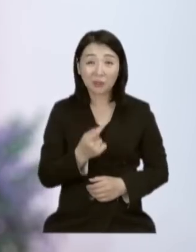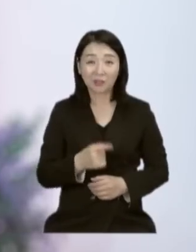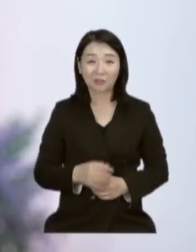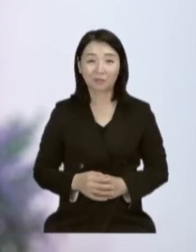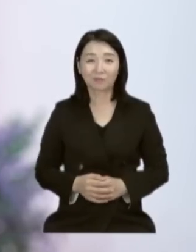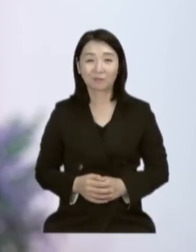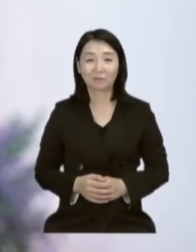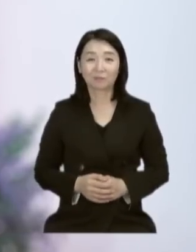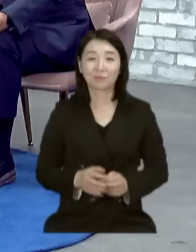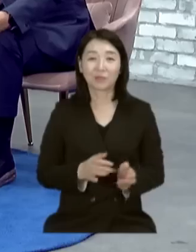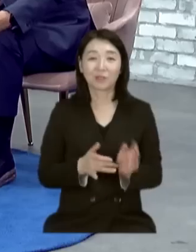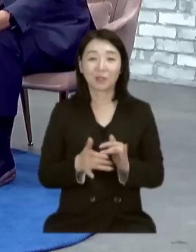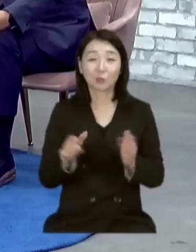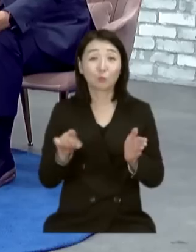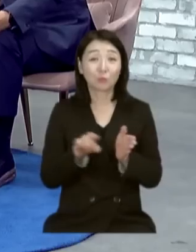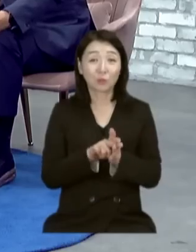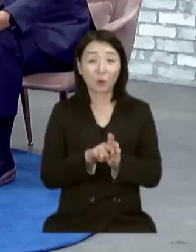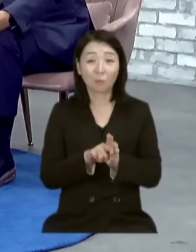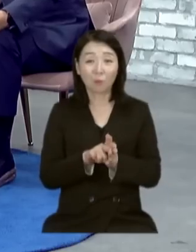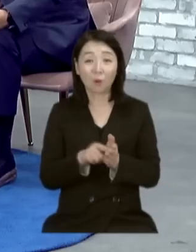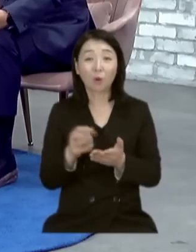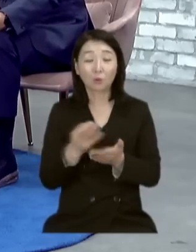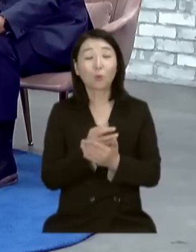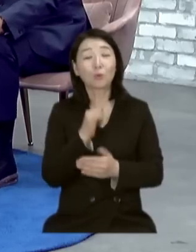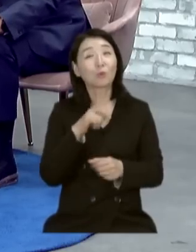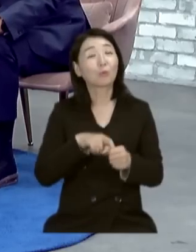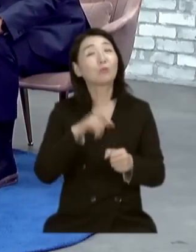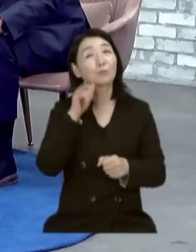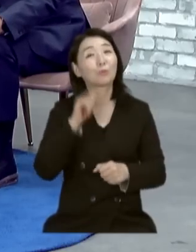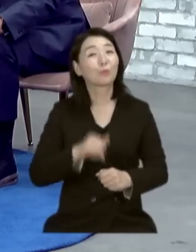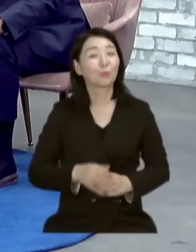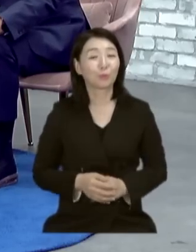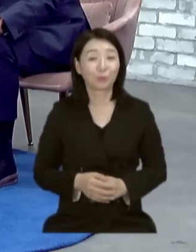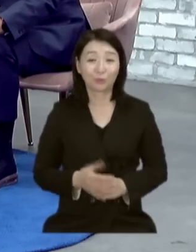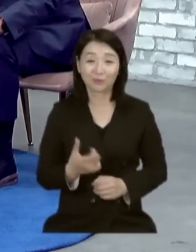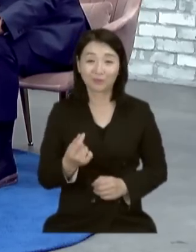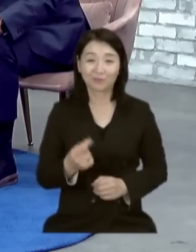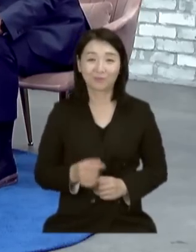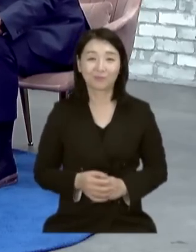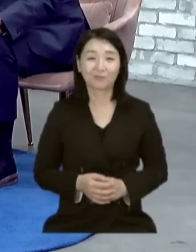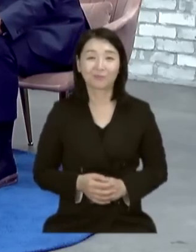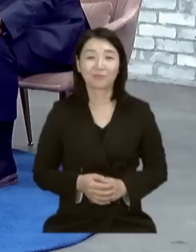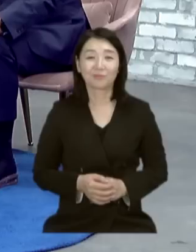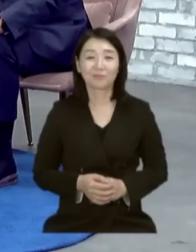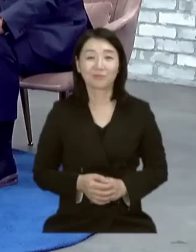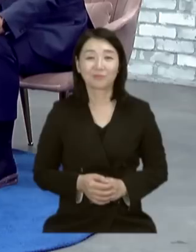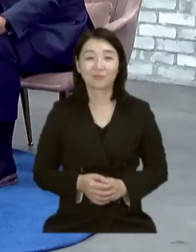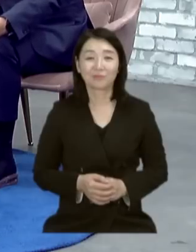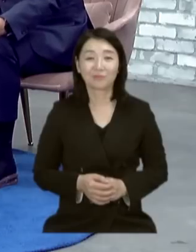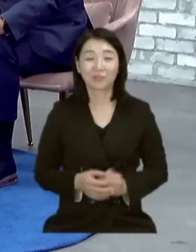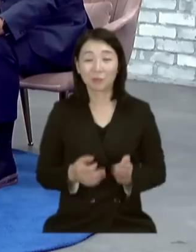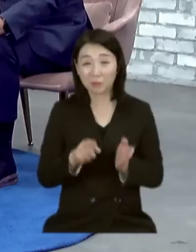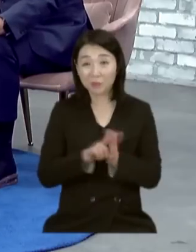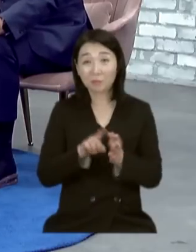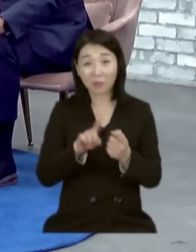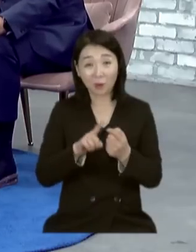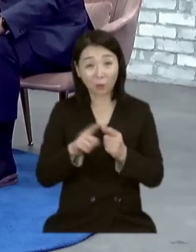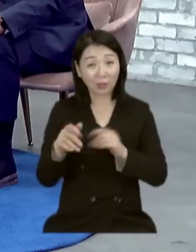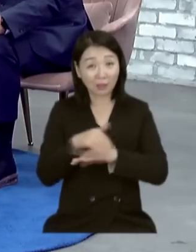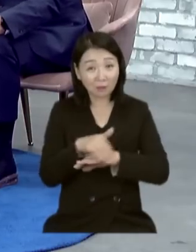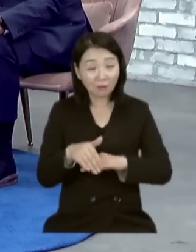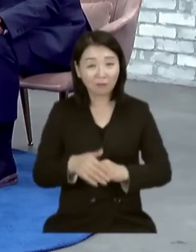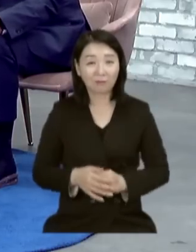그잖아요. 그러네요. 아니 예수 믿으면 돈 나오고 떡 나와요. 그잖아요. 예, 그렇습니다. 그래서 그 믿음으로 가셨어요? 예.